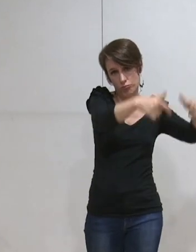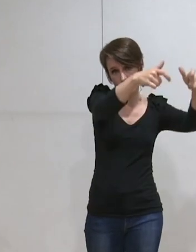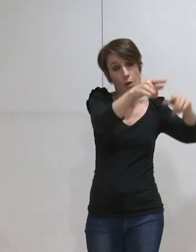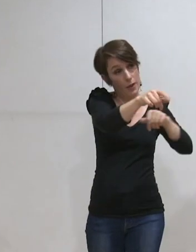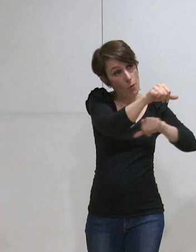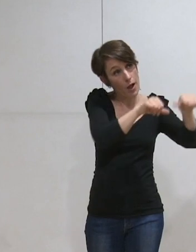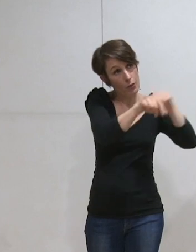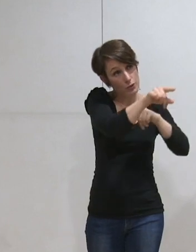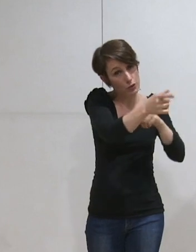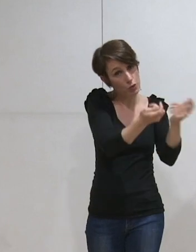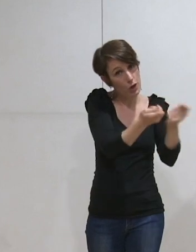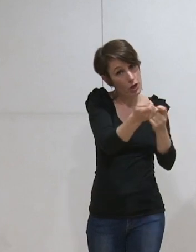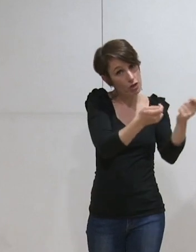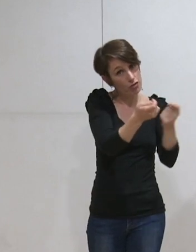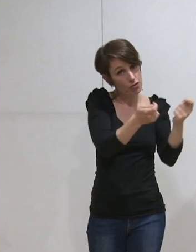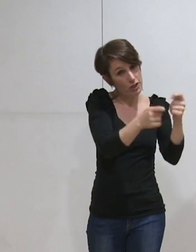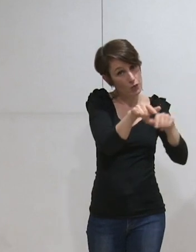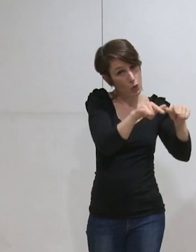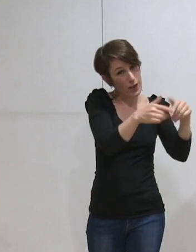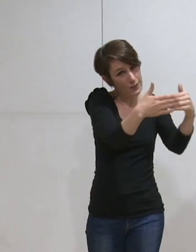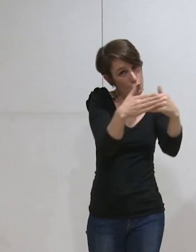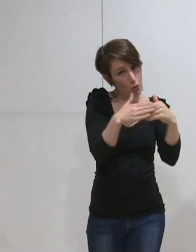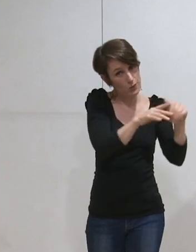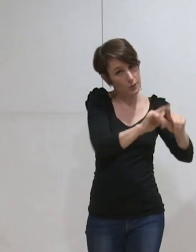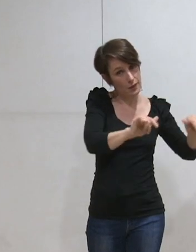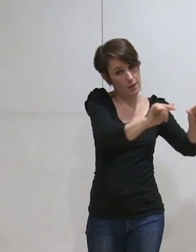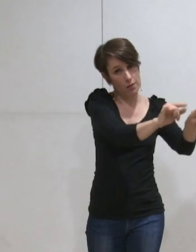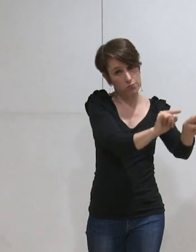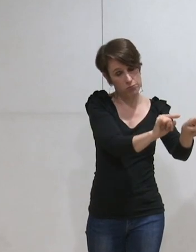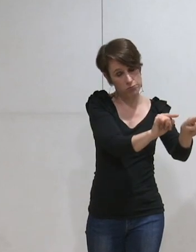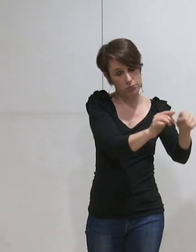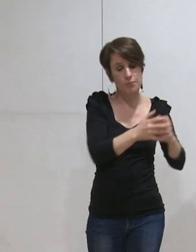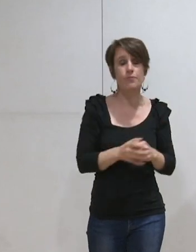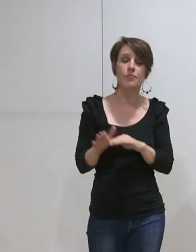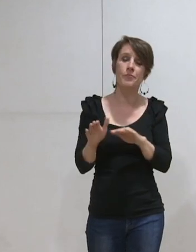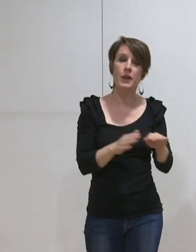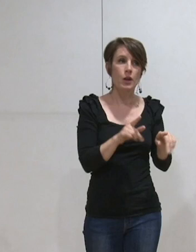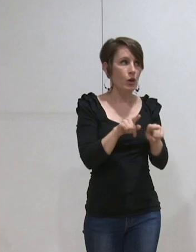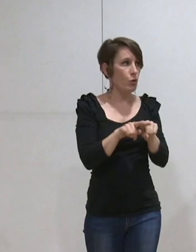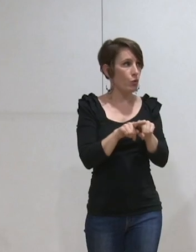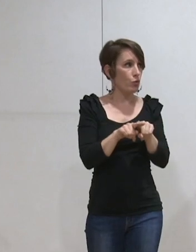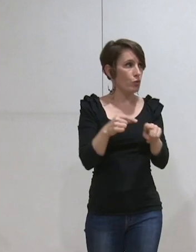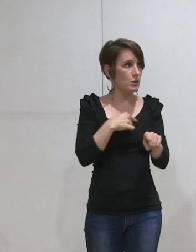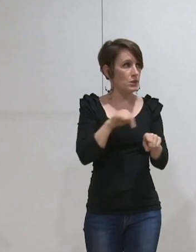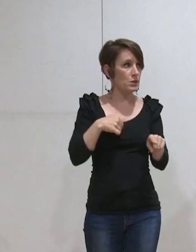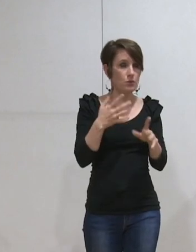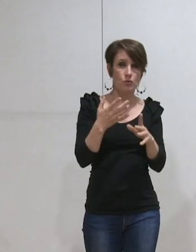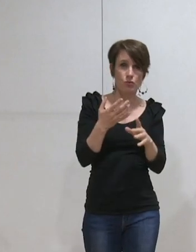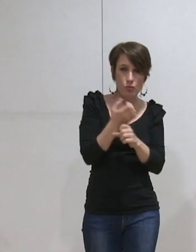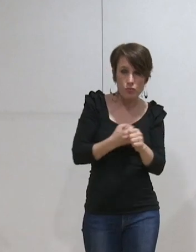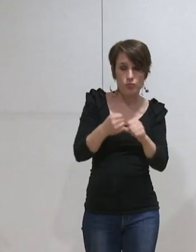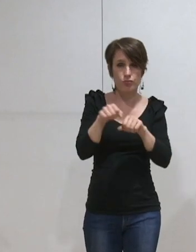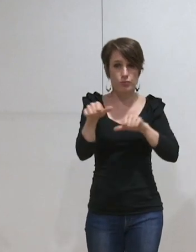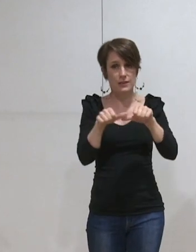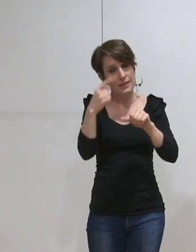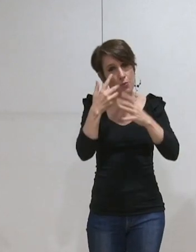assurent une gestion locative de proximité et puis nous avons aussi ajouté un dispositif qui concerne la réduction des charges par